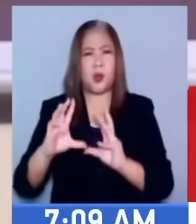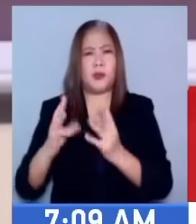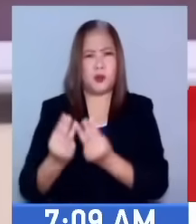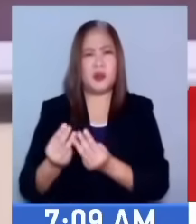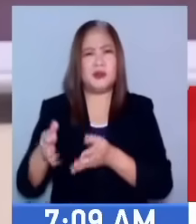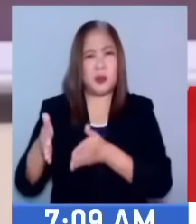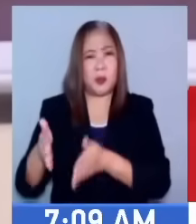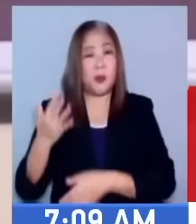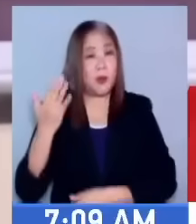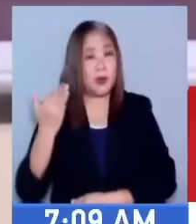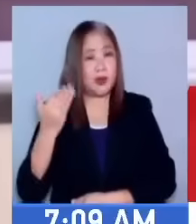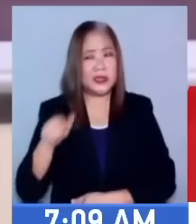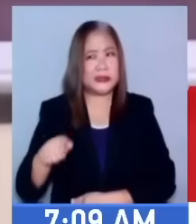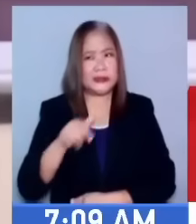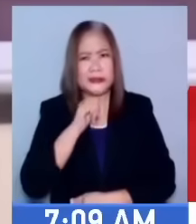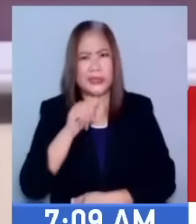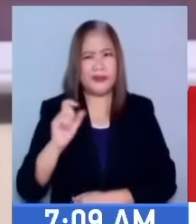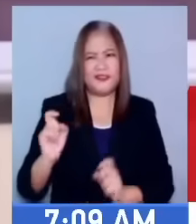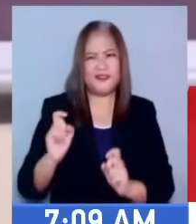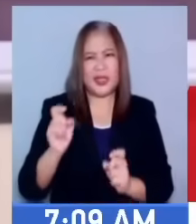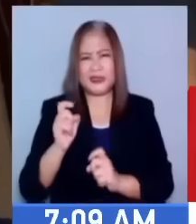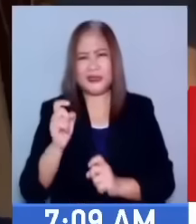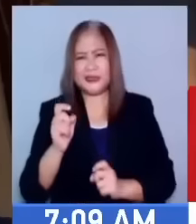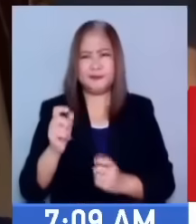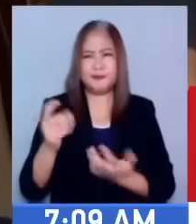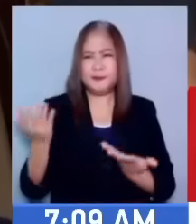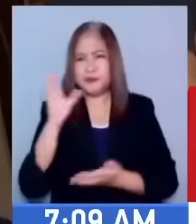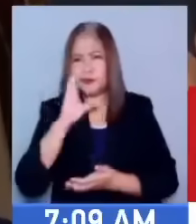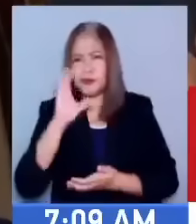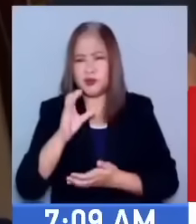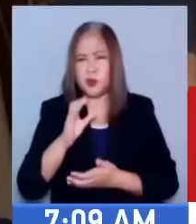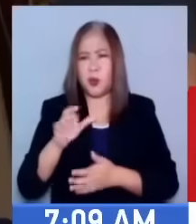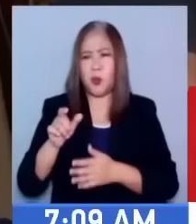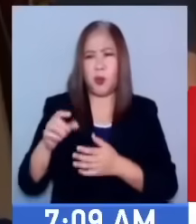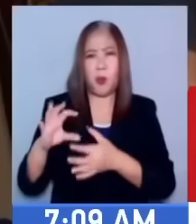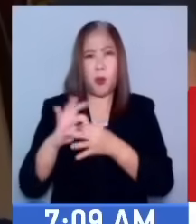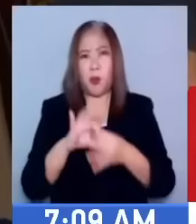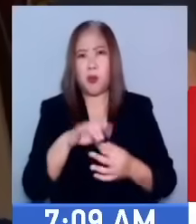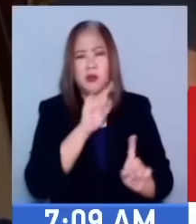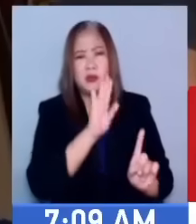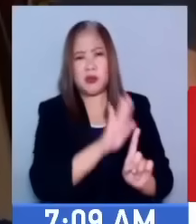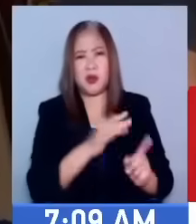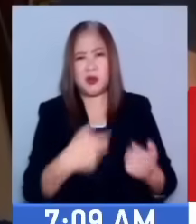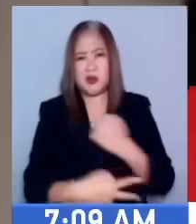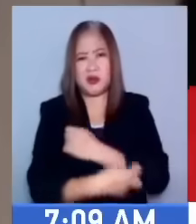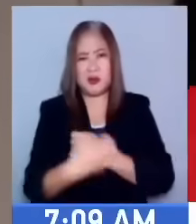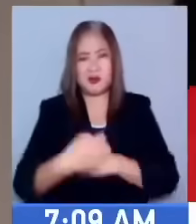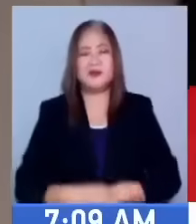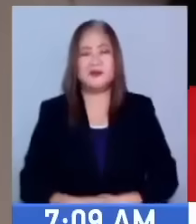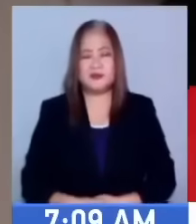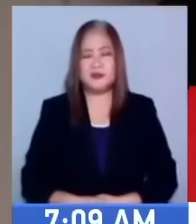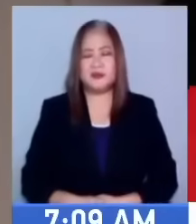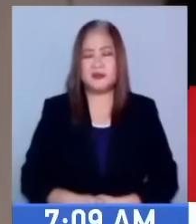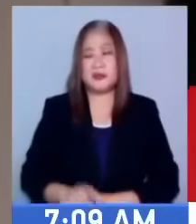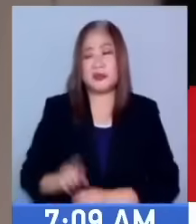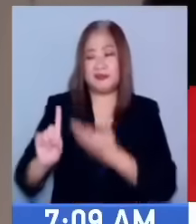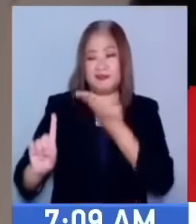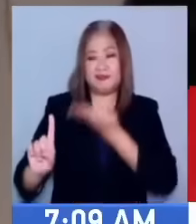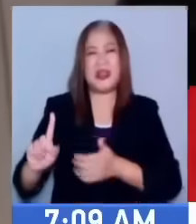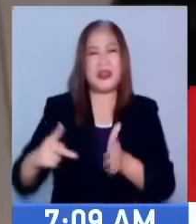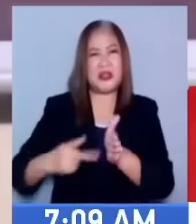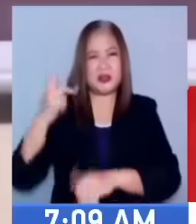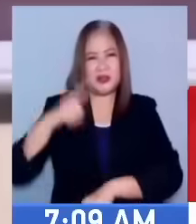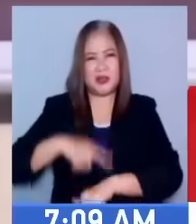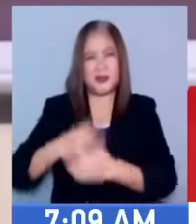para hindi agad-agad matrace na siya yung kumuha. Ito na ang ikatlong beses na makukulong ang suspect matapos masangkot sa ibang